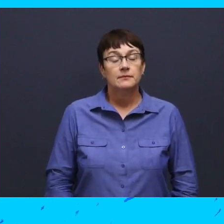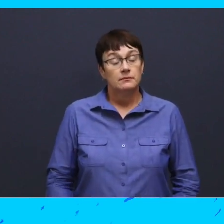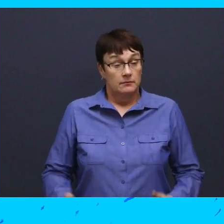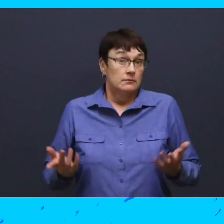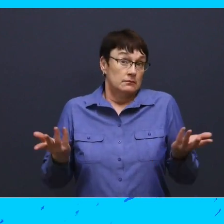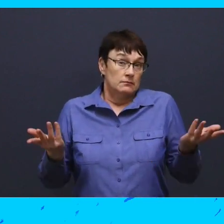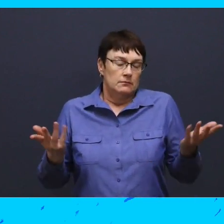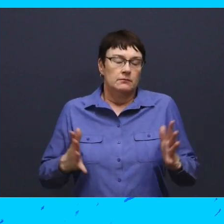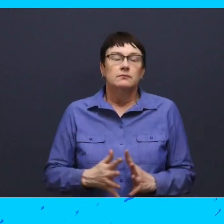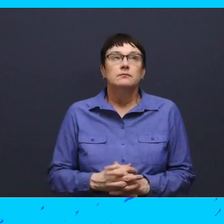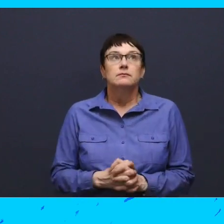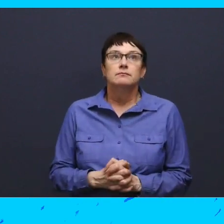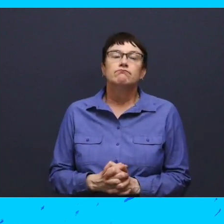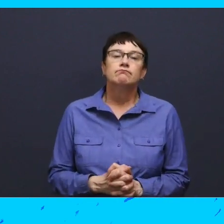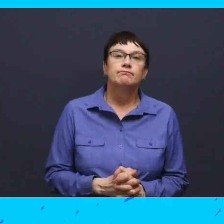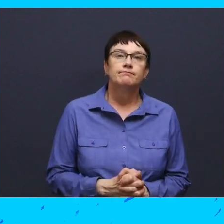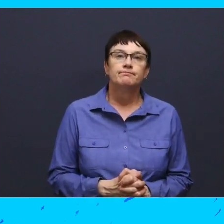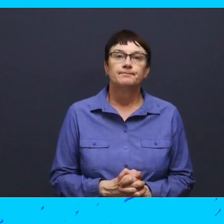Bien.